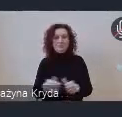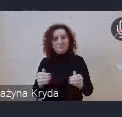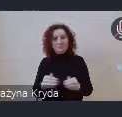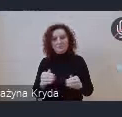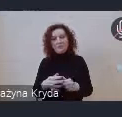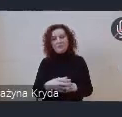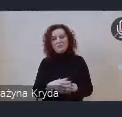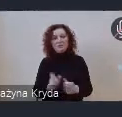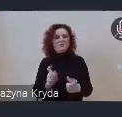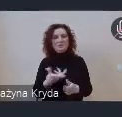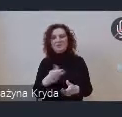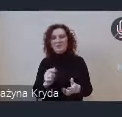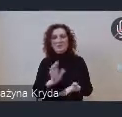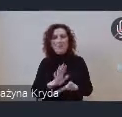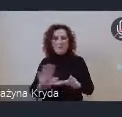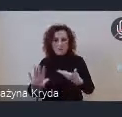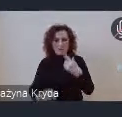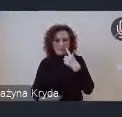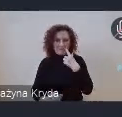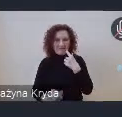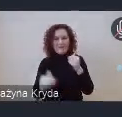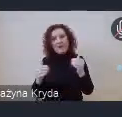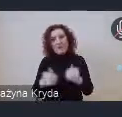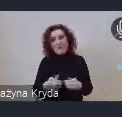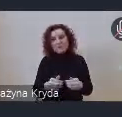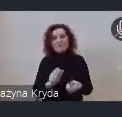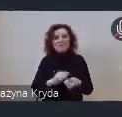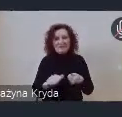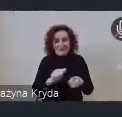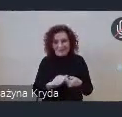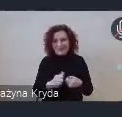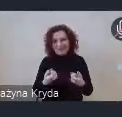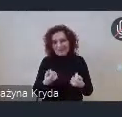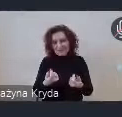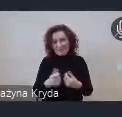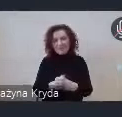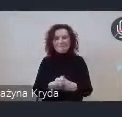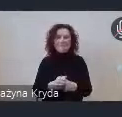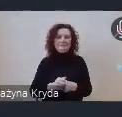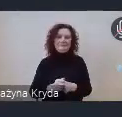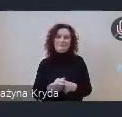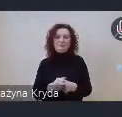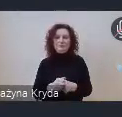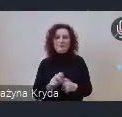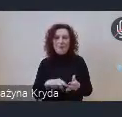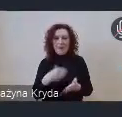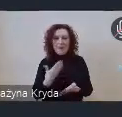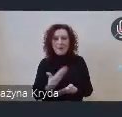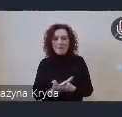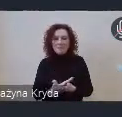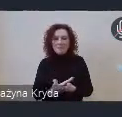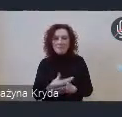antypoślizgowa to jednocześnie może skrócić żywotność takich płytek mówię tylko o tym jakie są możliwości na przykład nawierzchnie